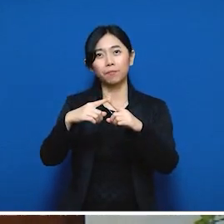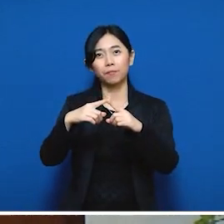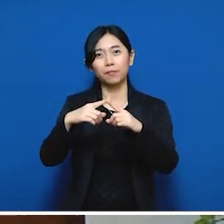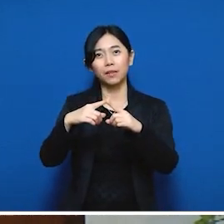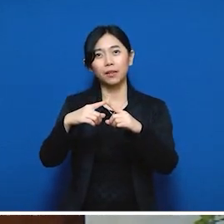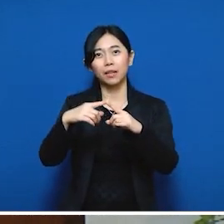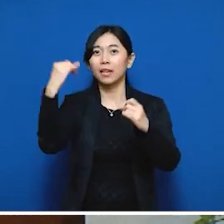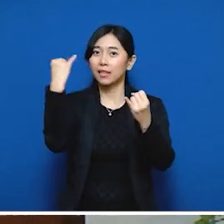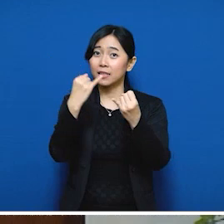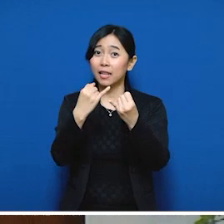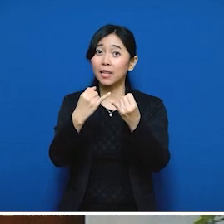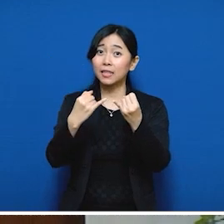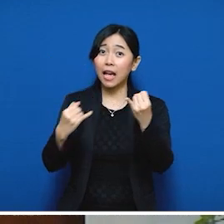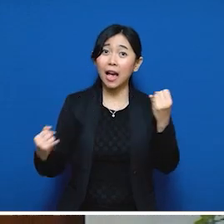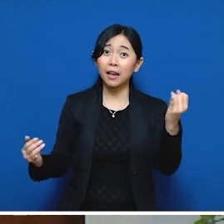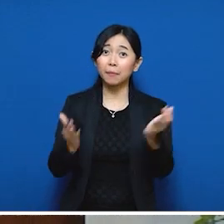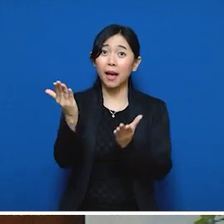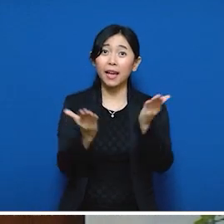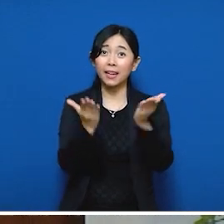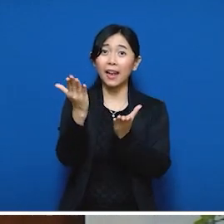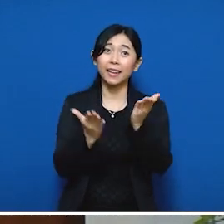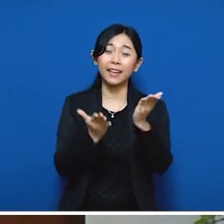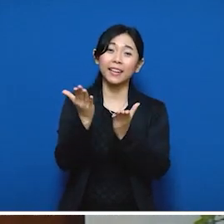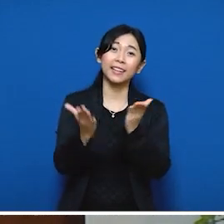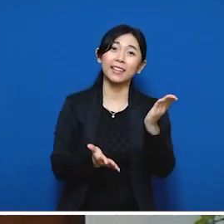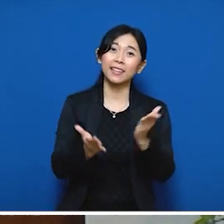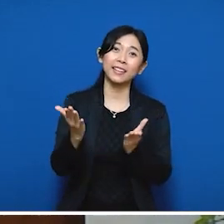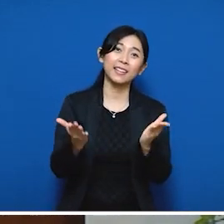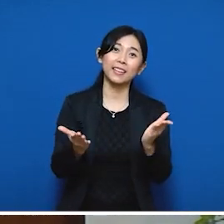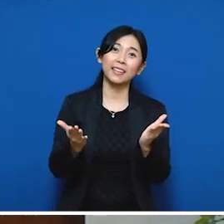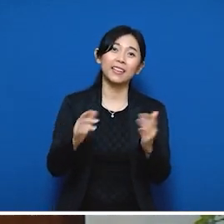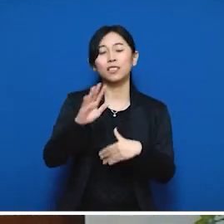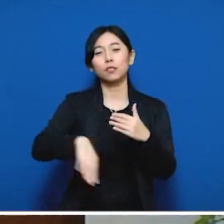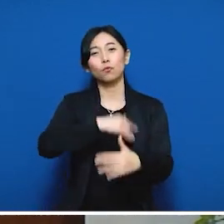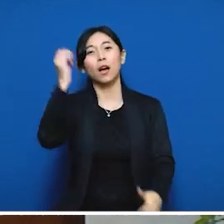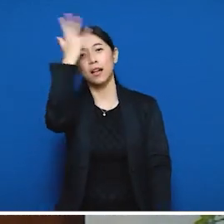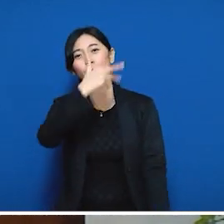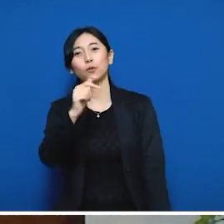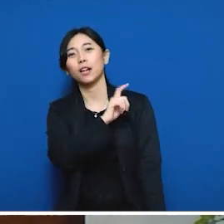ujung batas waktu pelayanan, itu juga karena anugerah Tuhan.